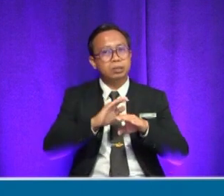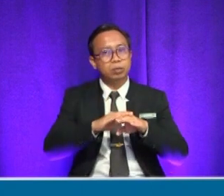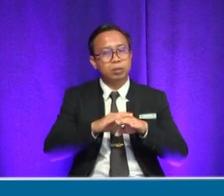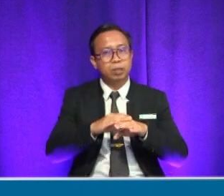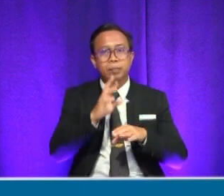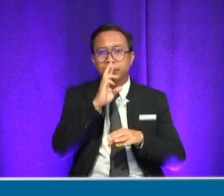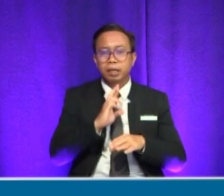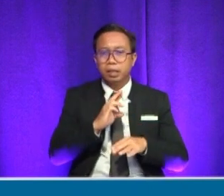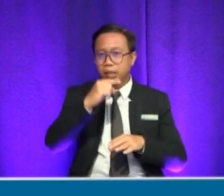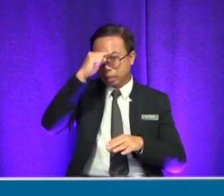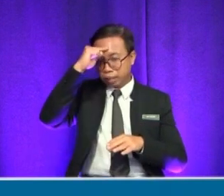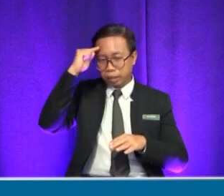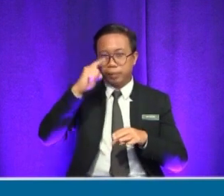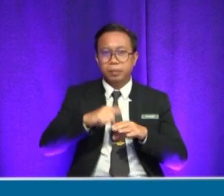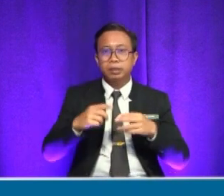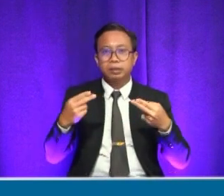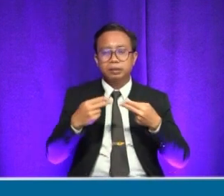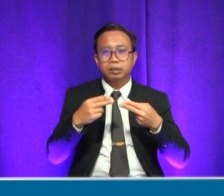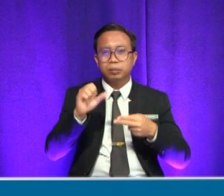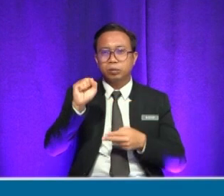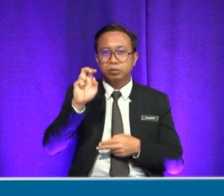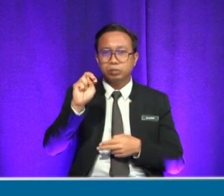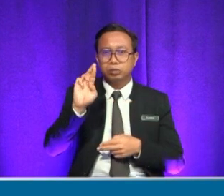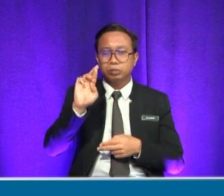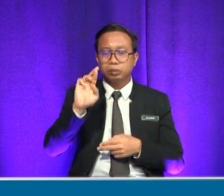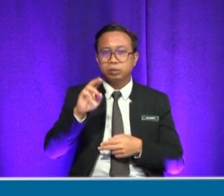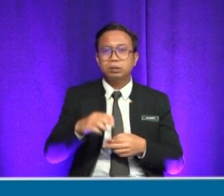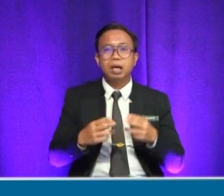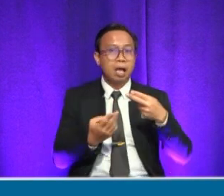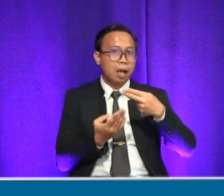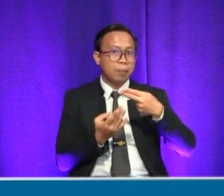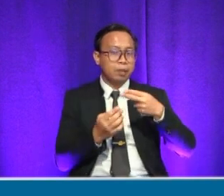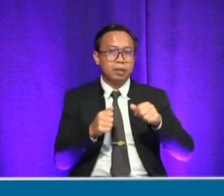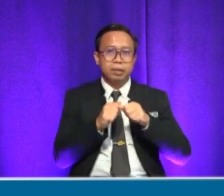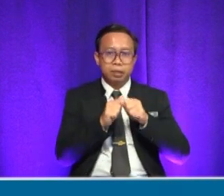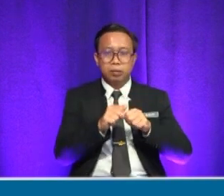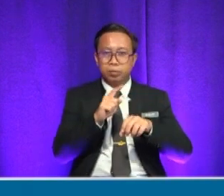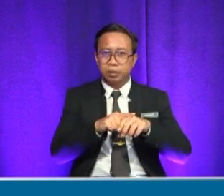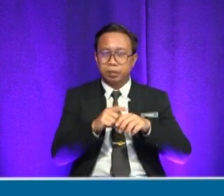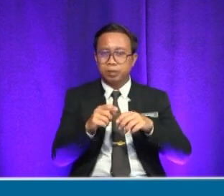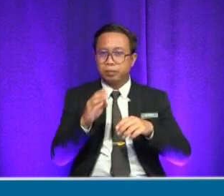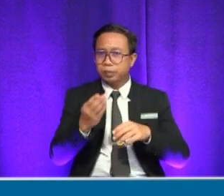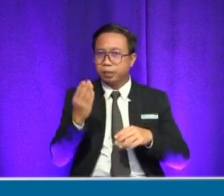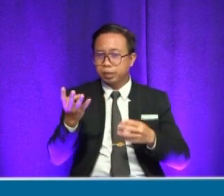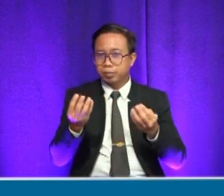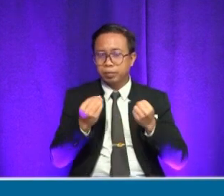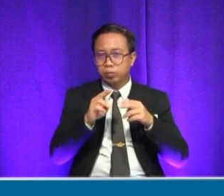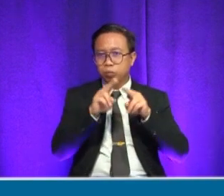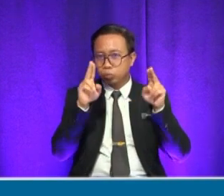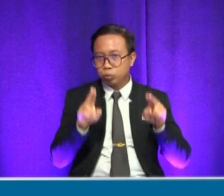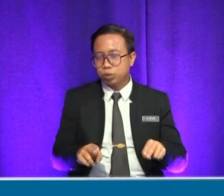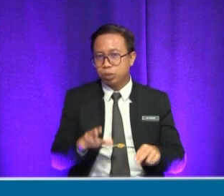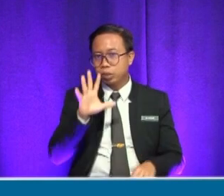merah dan prob hitam pada penyambung sensor haba. Okey, bergantung kepada komponen yang hendak diuji. Okey, dan yang